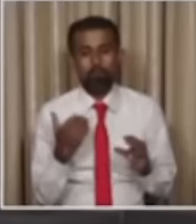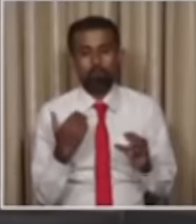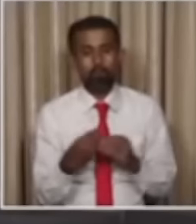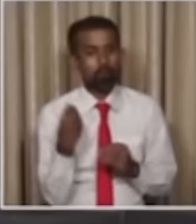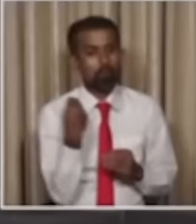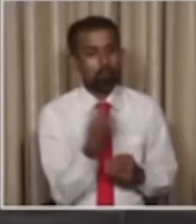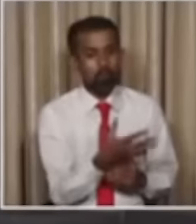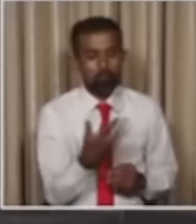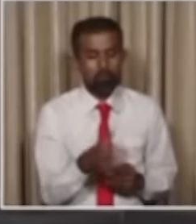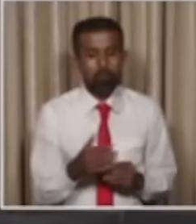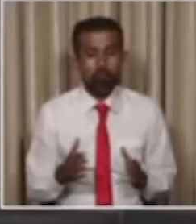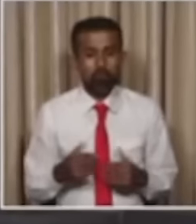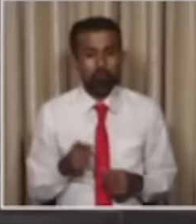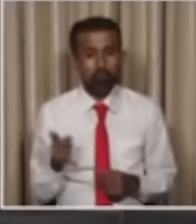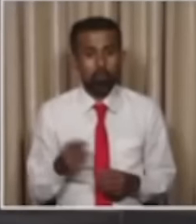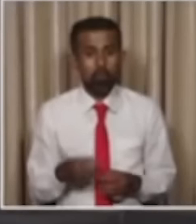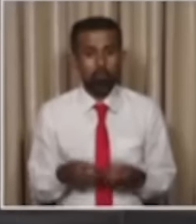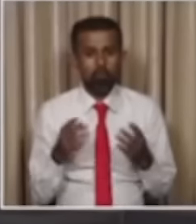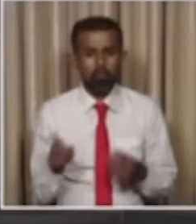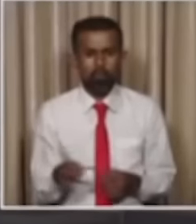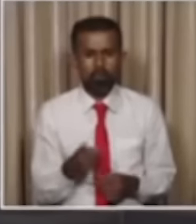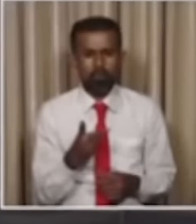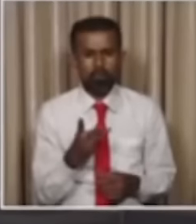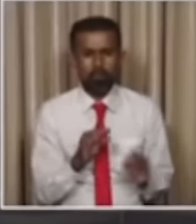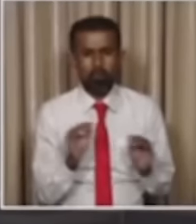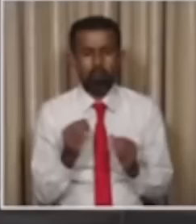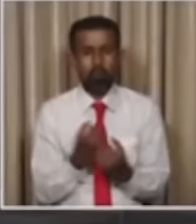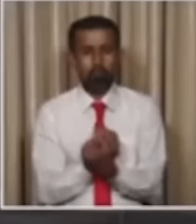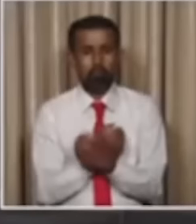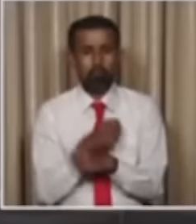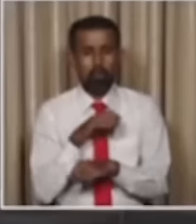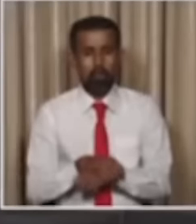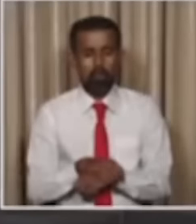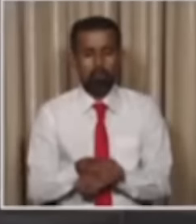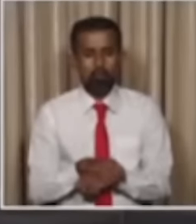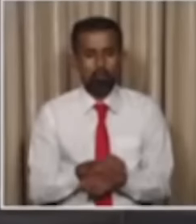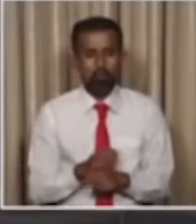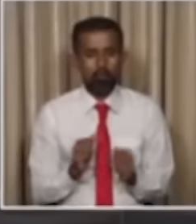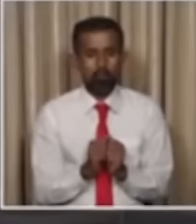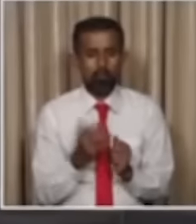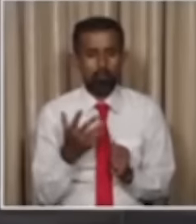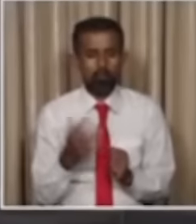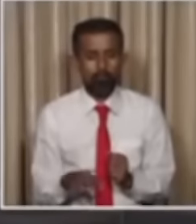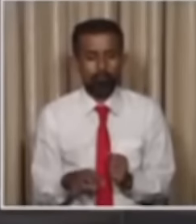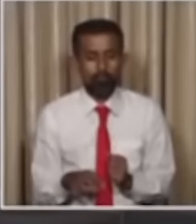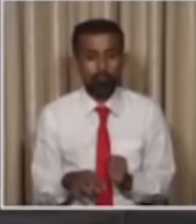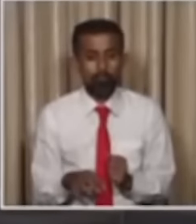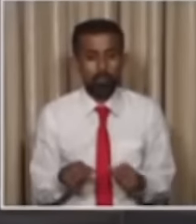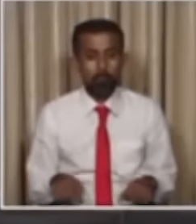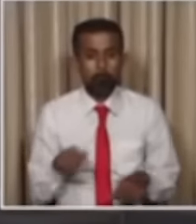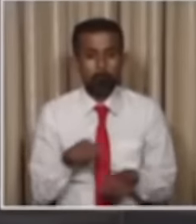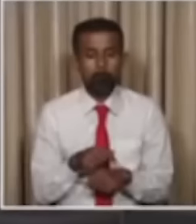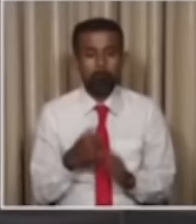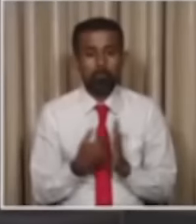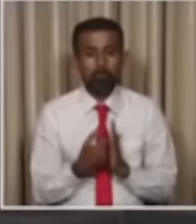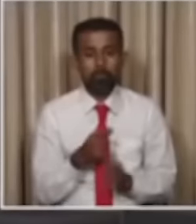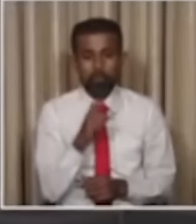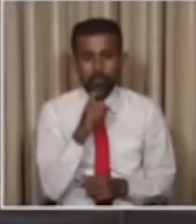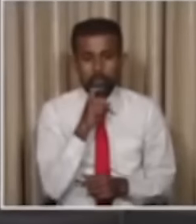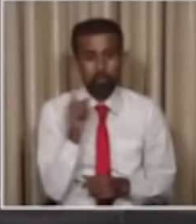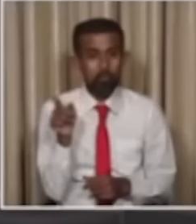ඇත. තවද මොහු ප්‍රහාරයෙන් දින කිහිපයකට පසු අත්අඩංගුවට ගැනීමට කටයුතු කර ඇති අතර මේ වෙන විට ගරු අධිකරණයේ විසින්